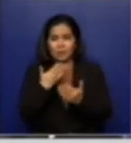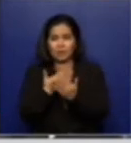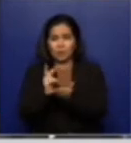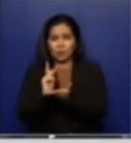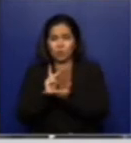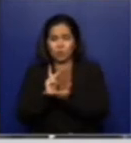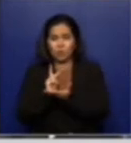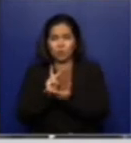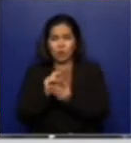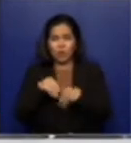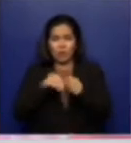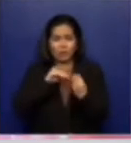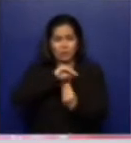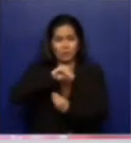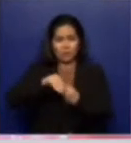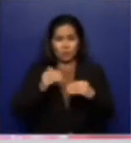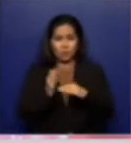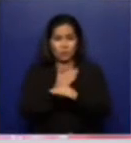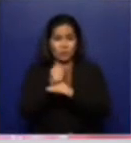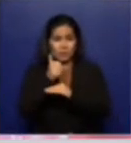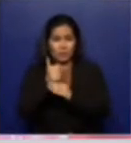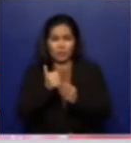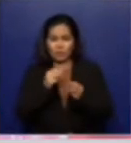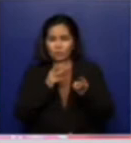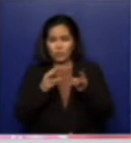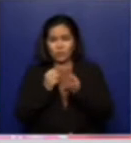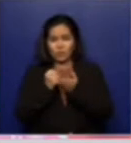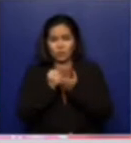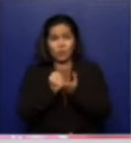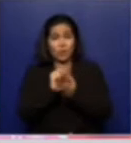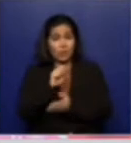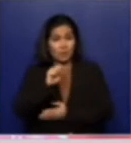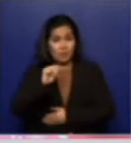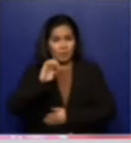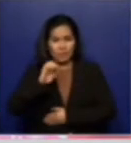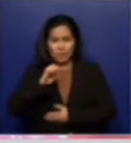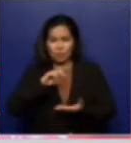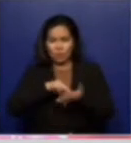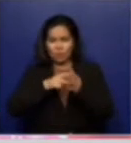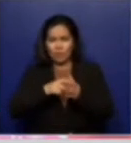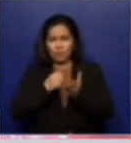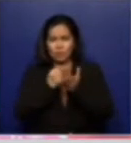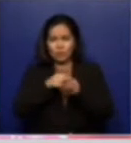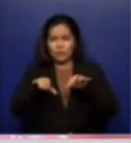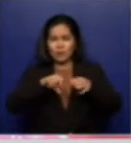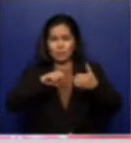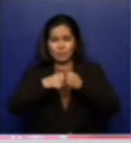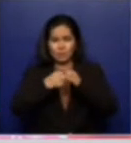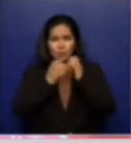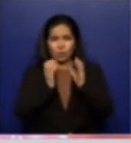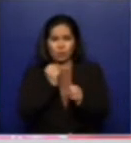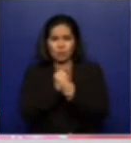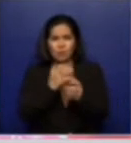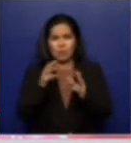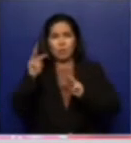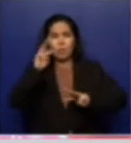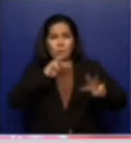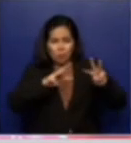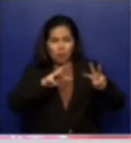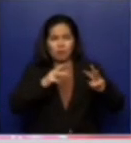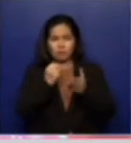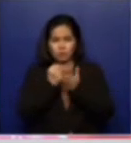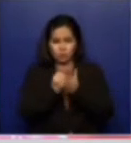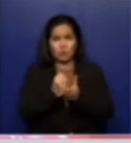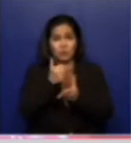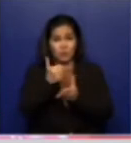SME การช่วย SME นั้นเท่ากับเป็นการช่วยเหลือการแก้ไขปัญหาการว่างงานท่านประธานไปดูภาพที่2โร